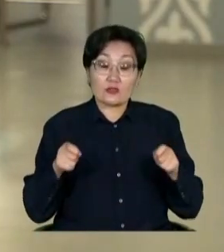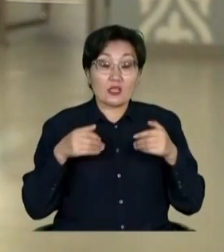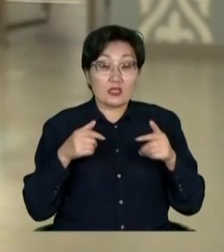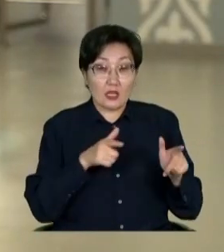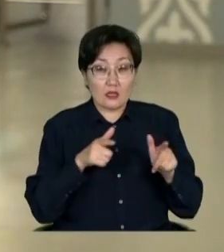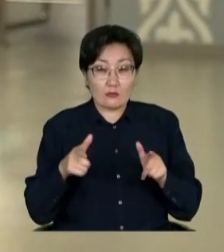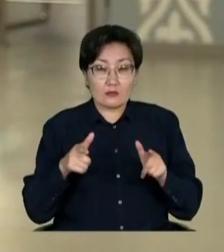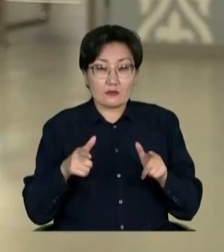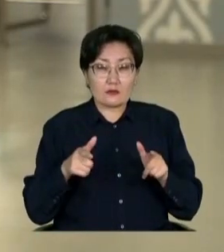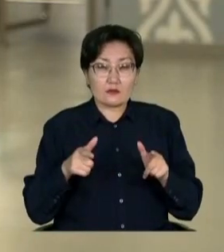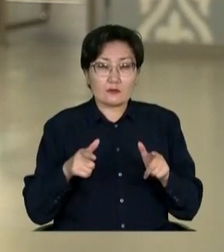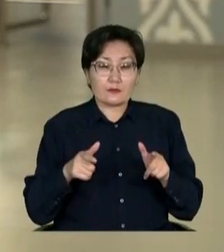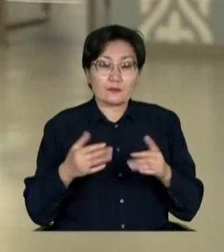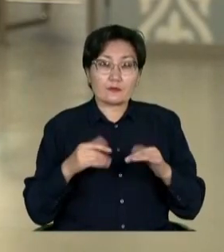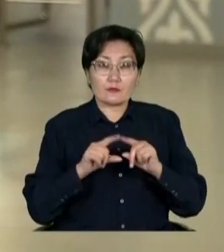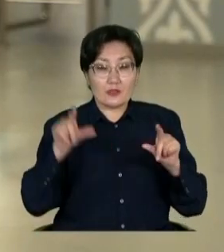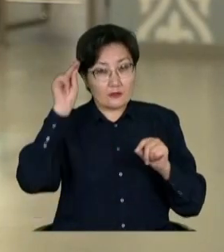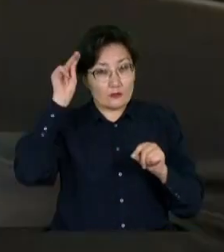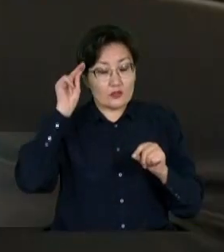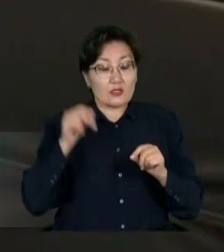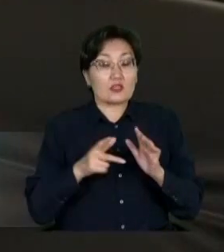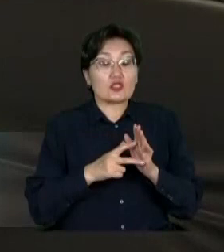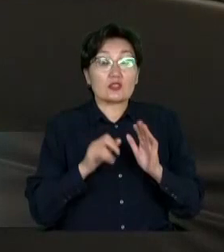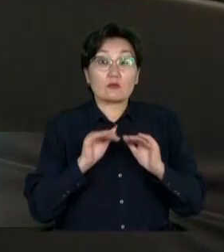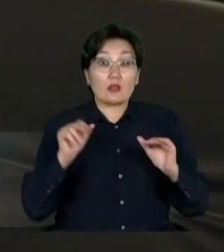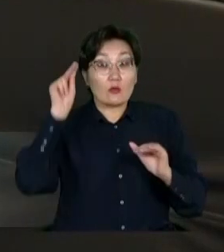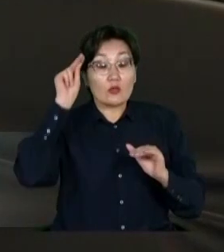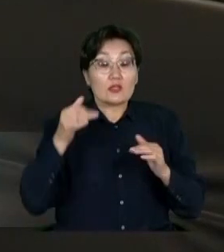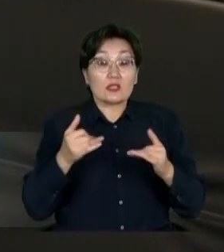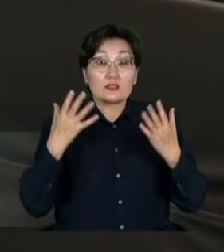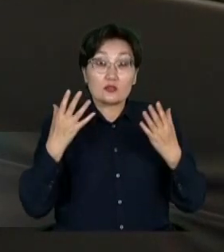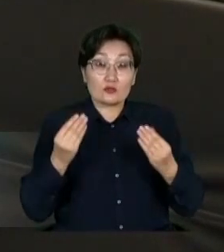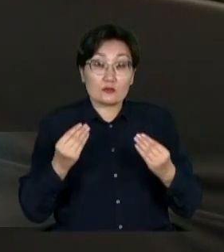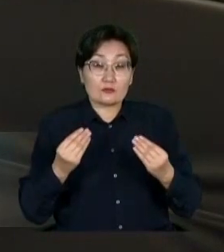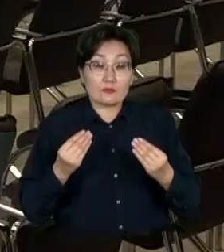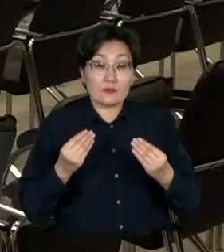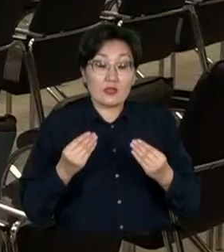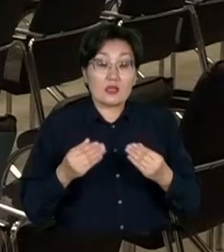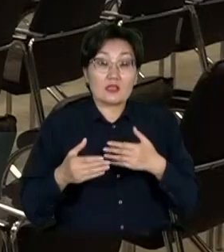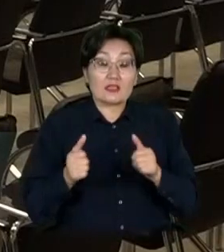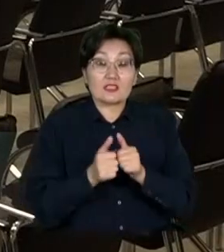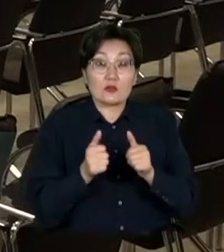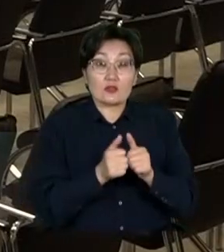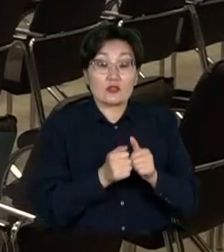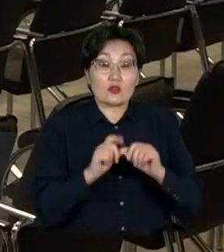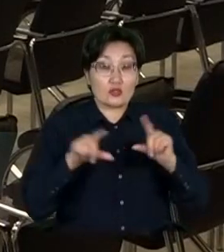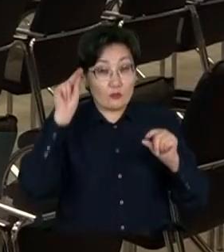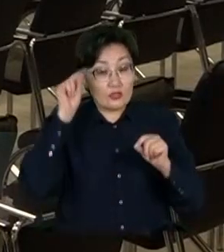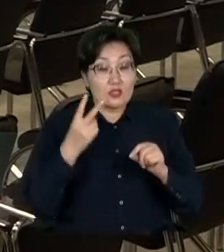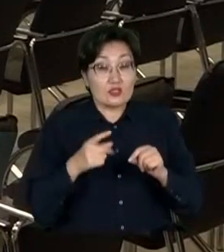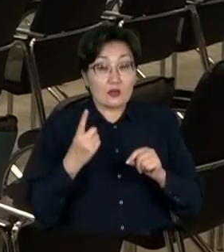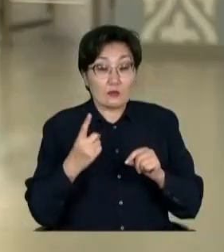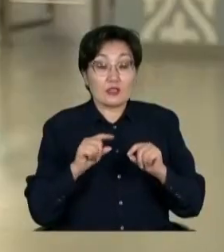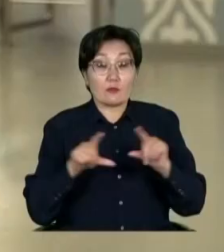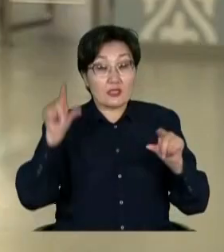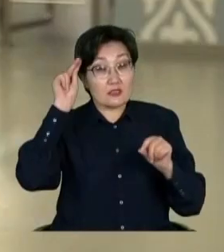дайынбыз. Мектебімізде 800 бала оқиды. Қазіргі таңда қасымыздағы көрші мектептер 21-ші